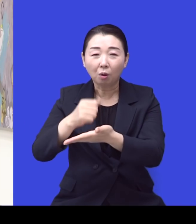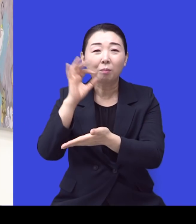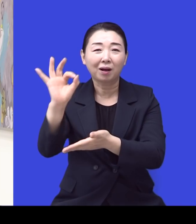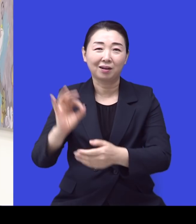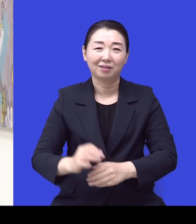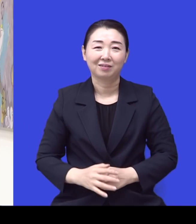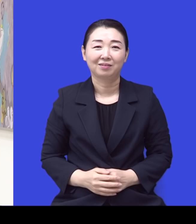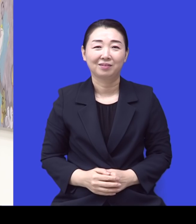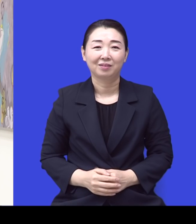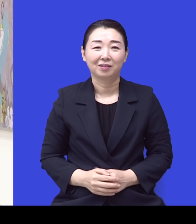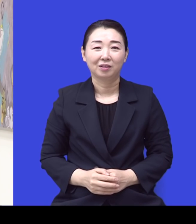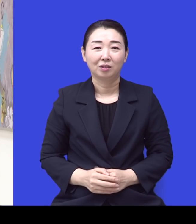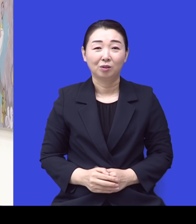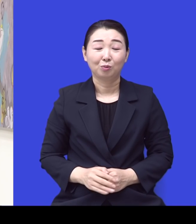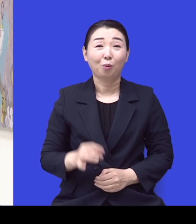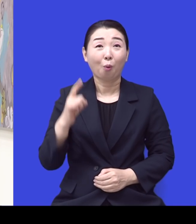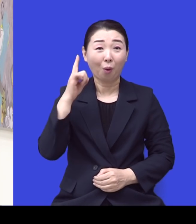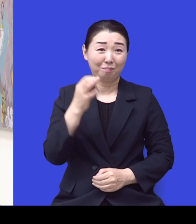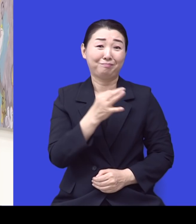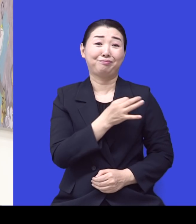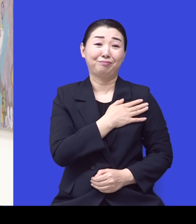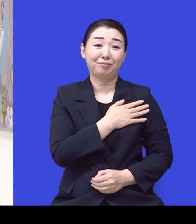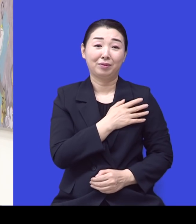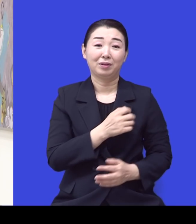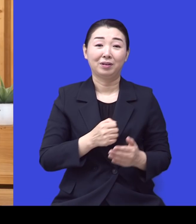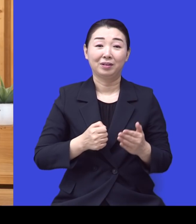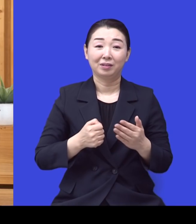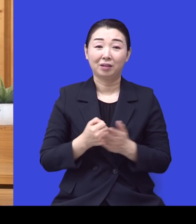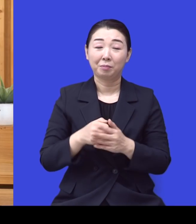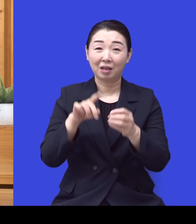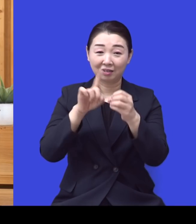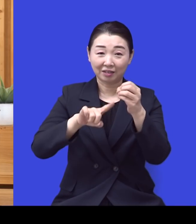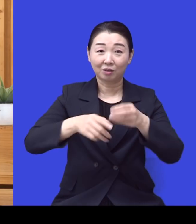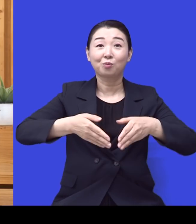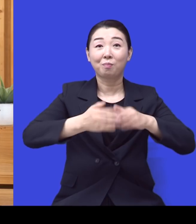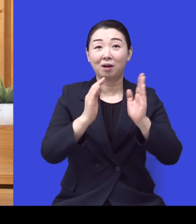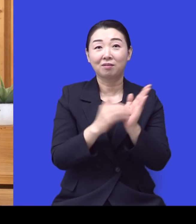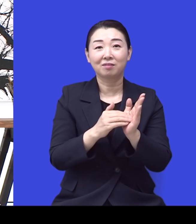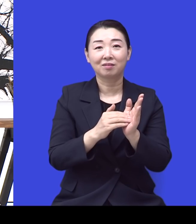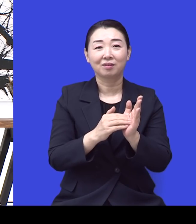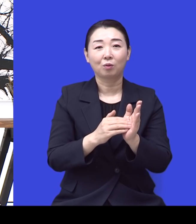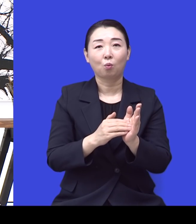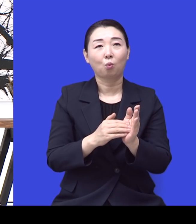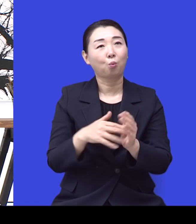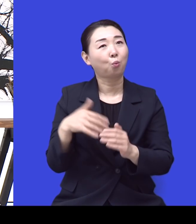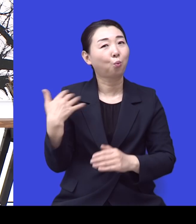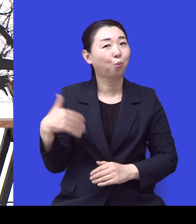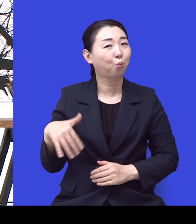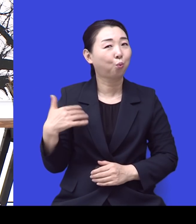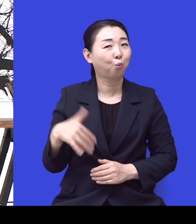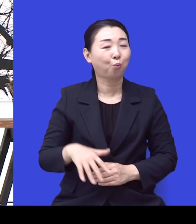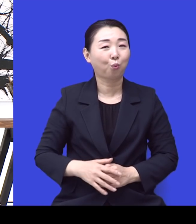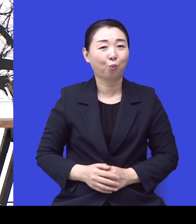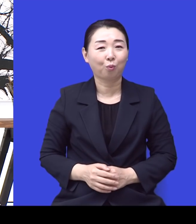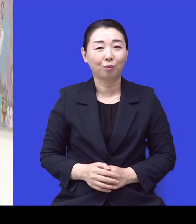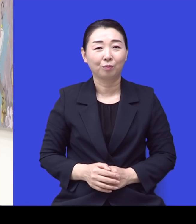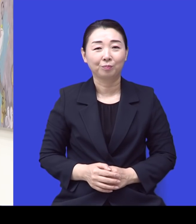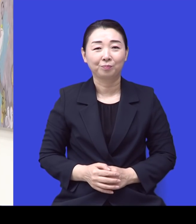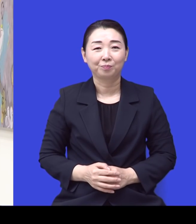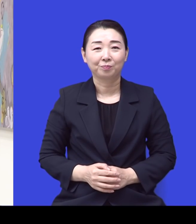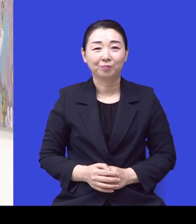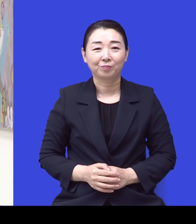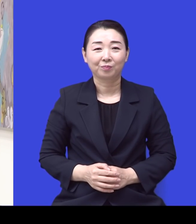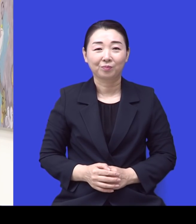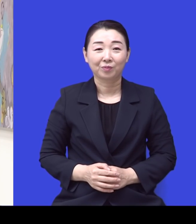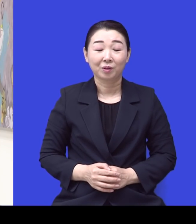그러면서 이제 돈이 많으시니까 예. 사찰도 지으시고. 무슨 이제 뭐